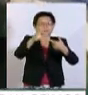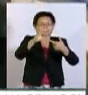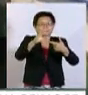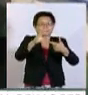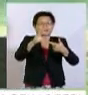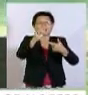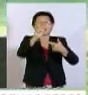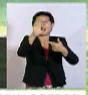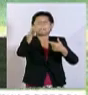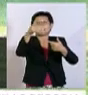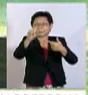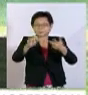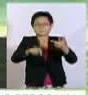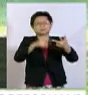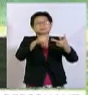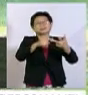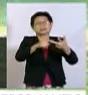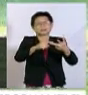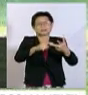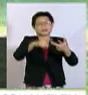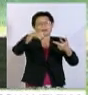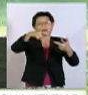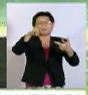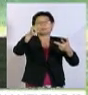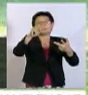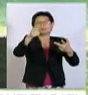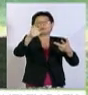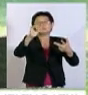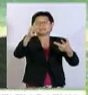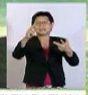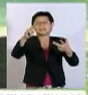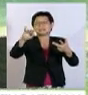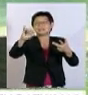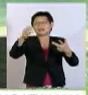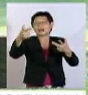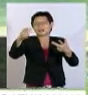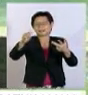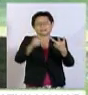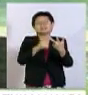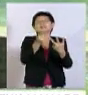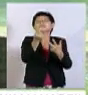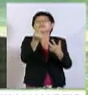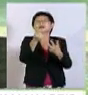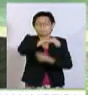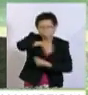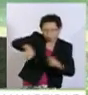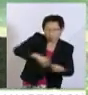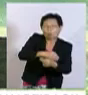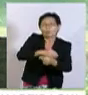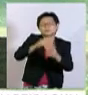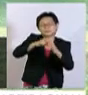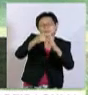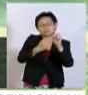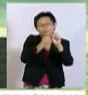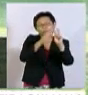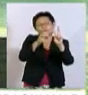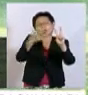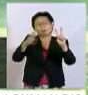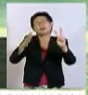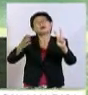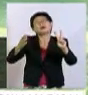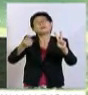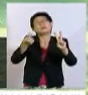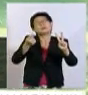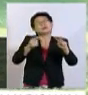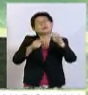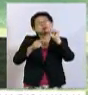Sdn Bhd Abas dan juga Puncak Niaga Holding Sdn Bhd dengan nilai pengambil alihan sejak 2015 lalu ialah